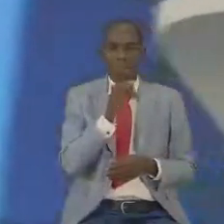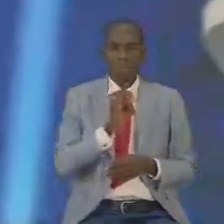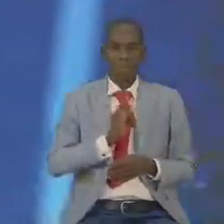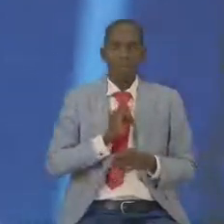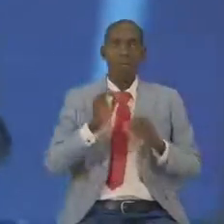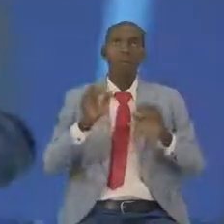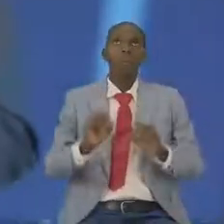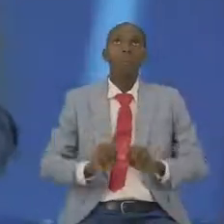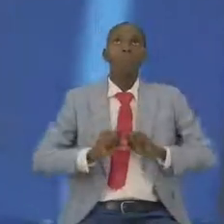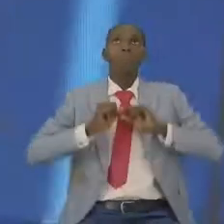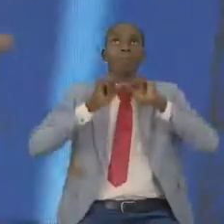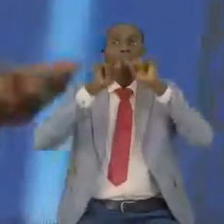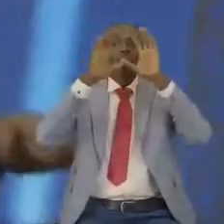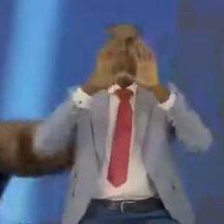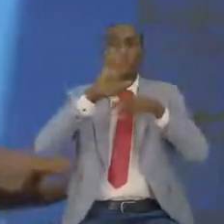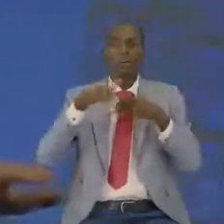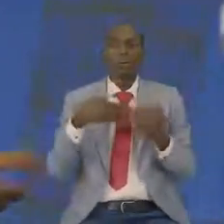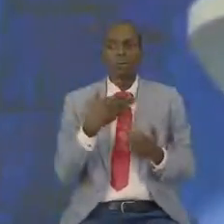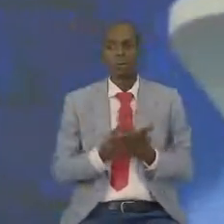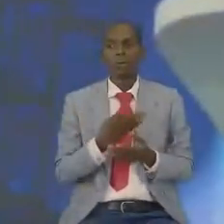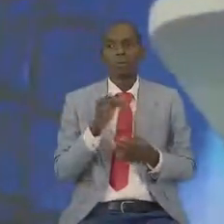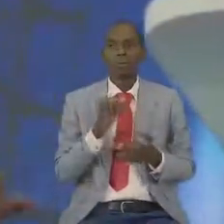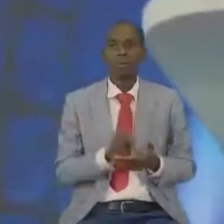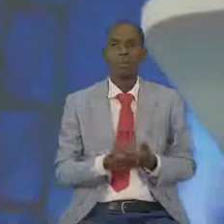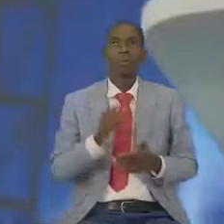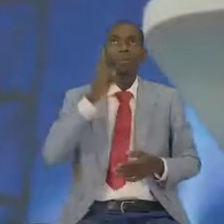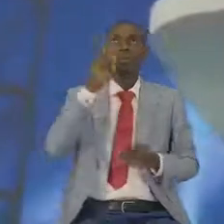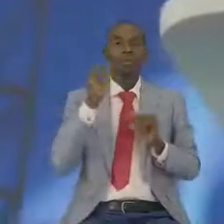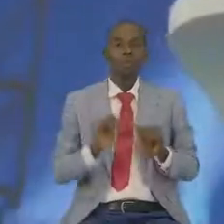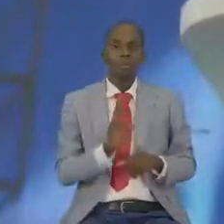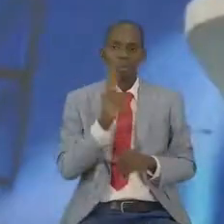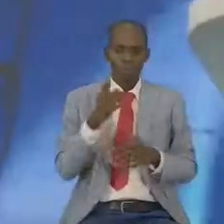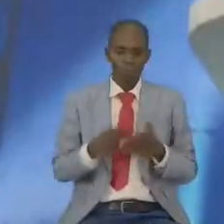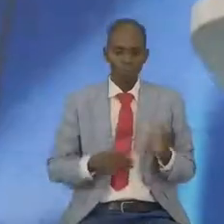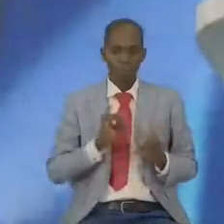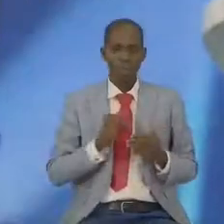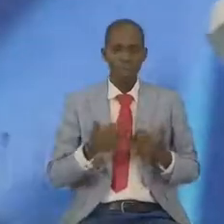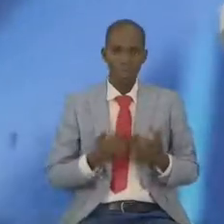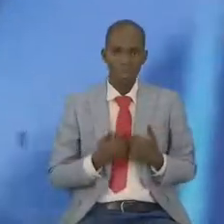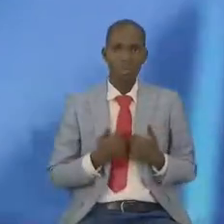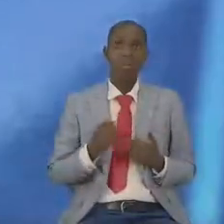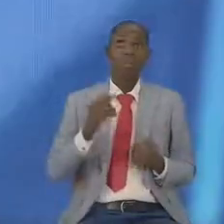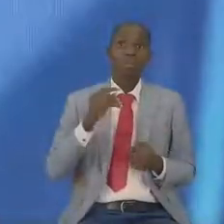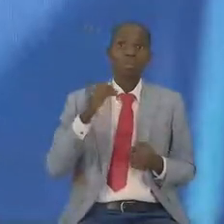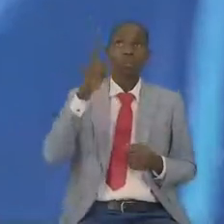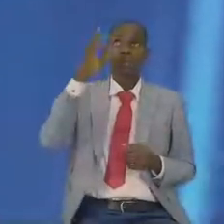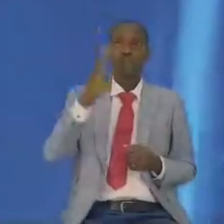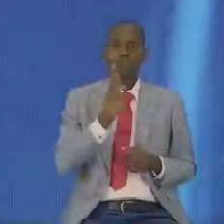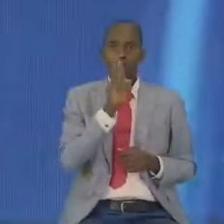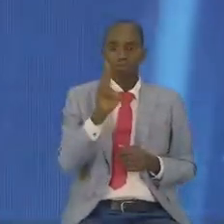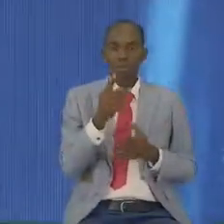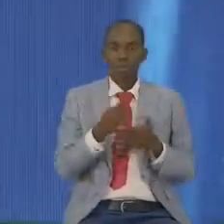tout, à toi, j'abandonne tout, afin que tu puisses utiliser ce que j'ai. Il a utilisé ce que Moïse